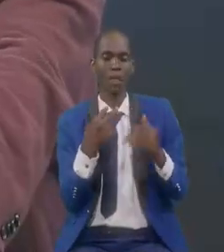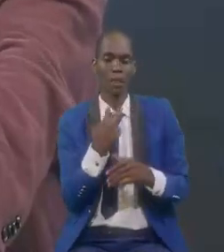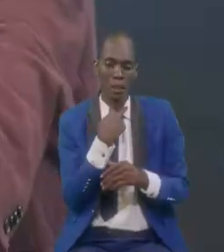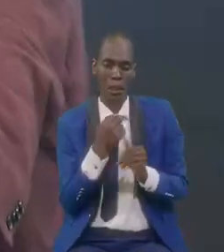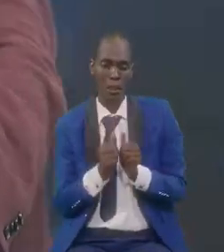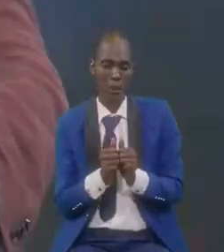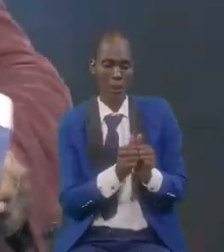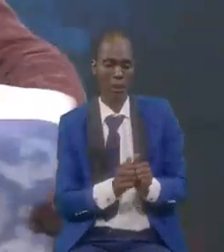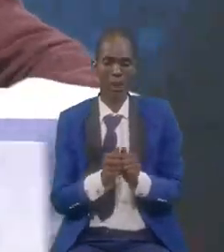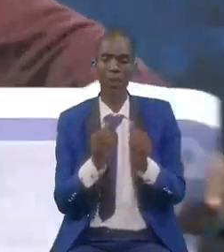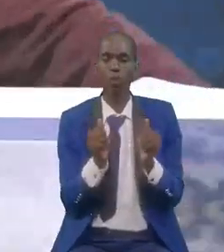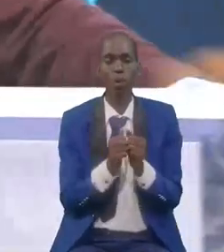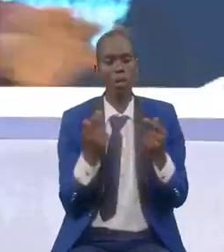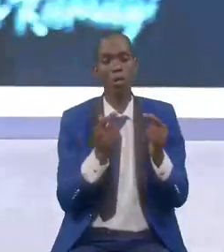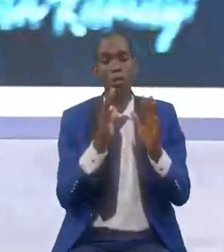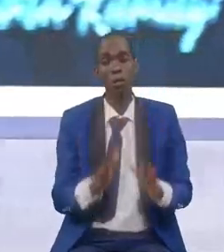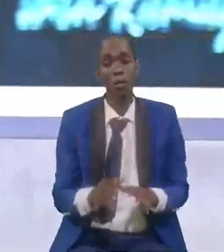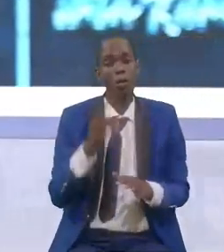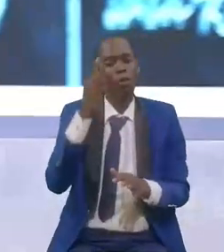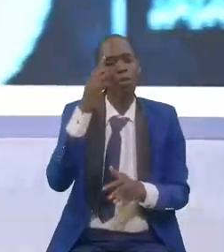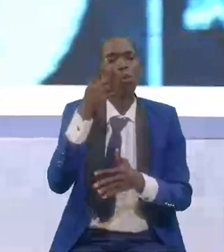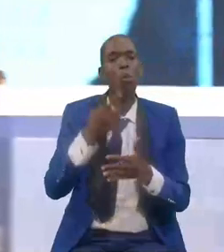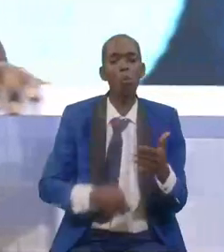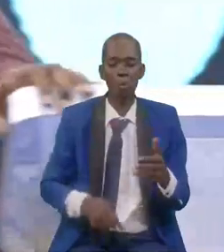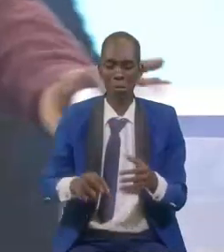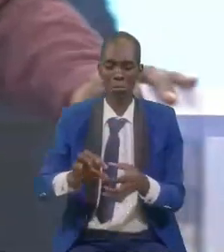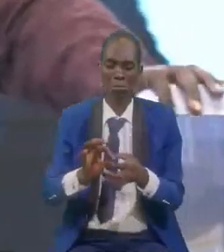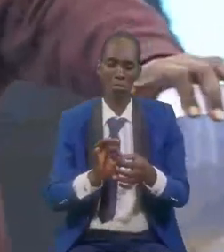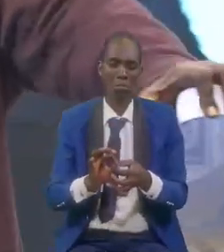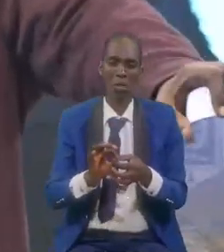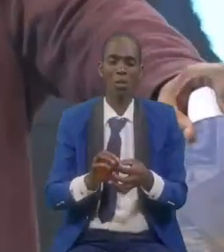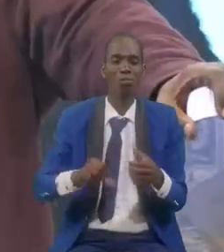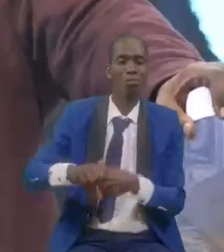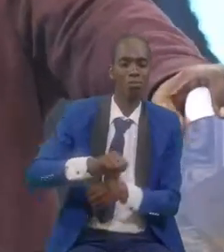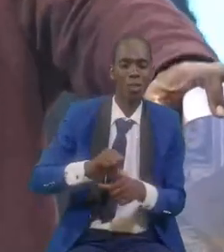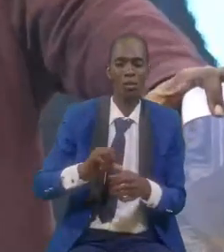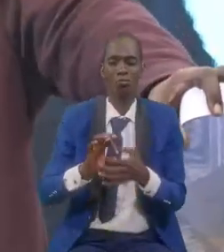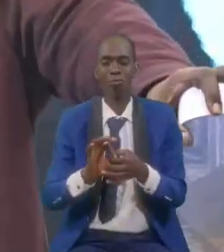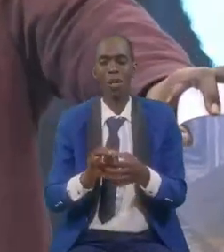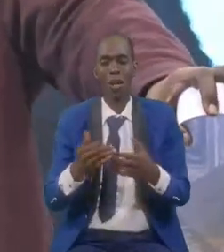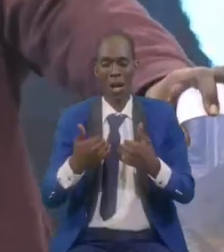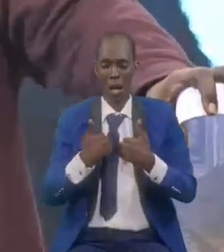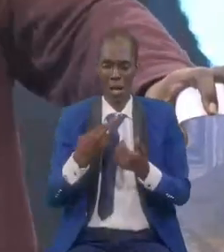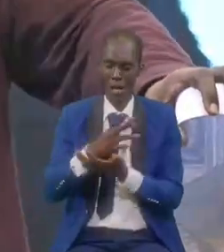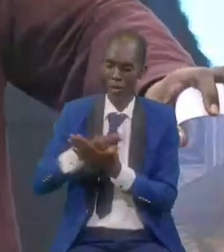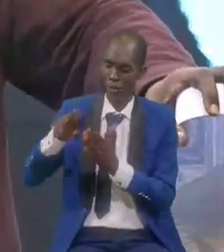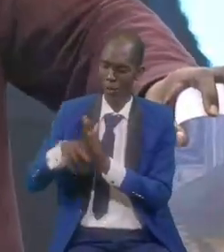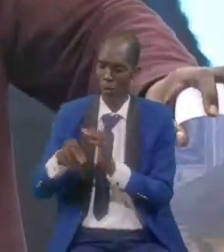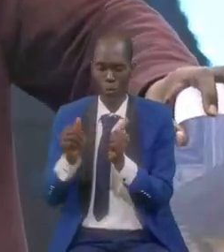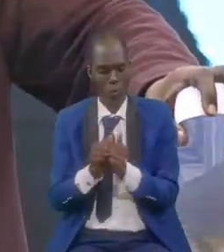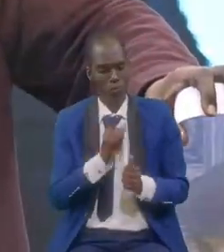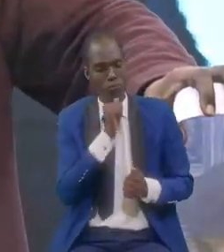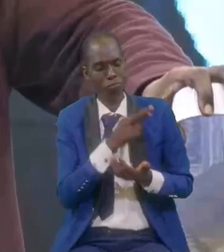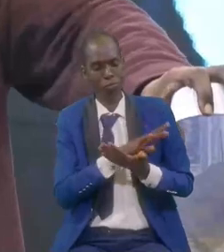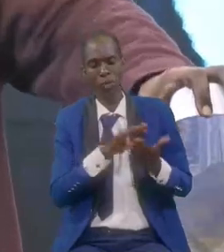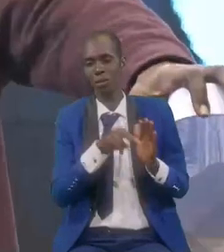un joug étranger. Car quel rapport y a-t-il entre la justice et l'iniquité?